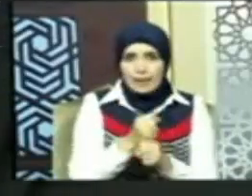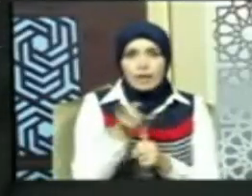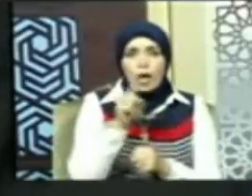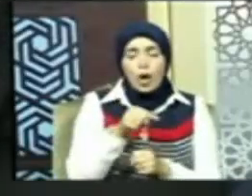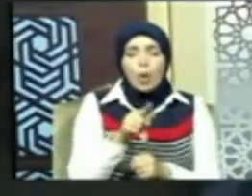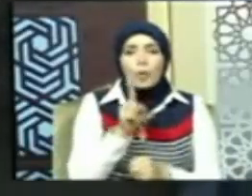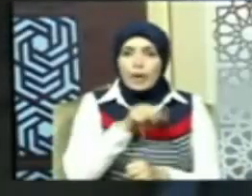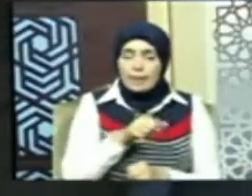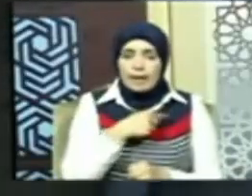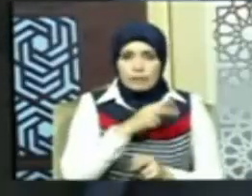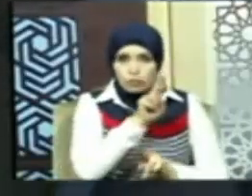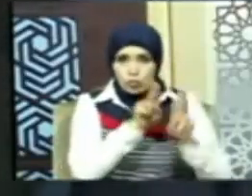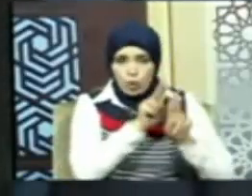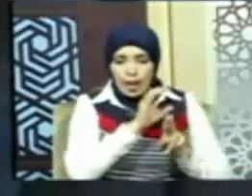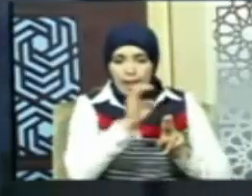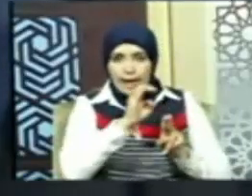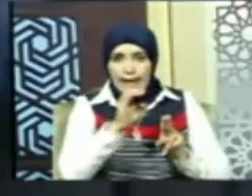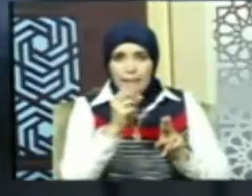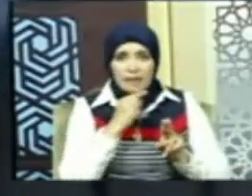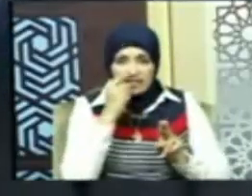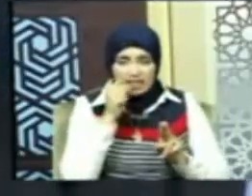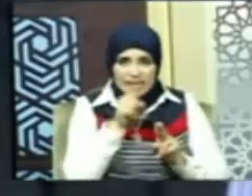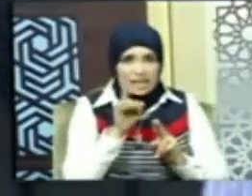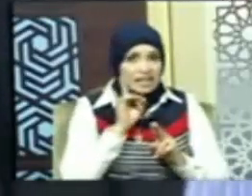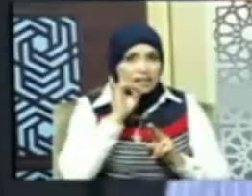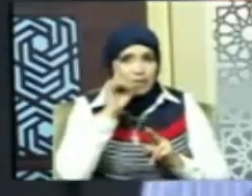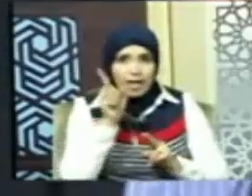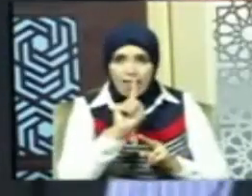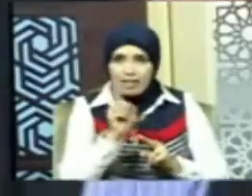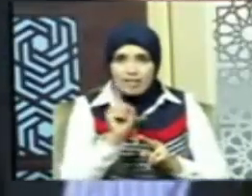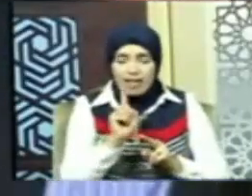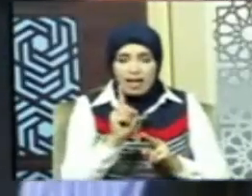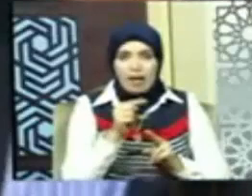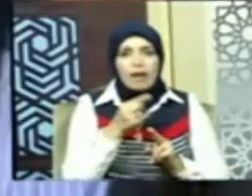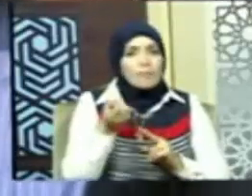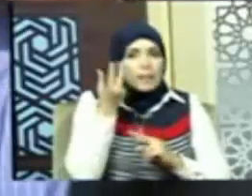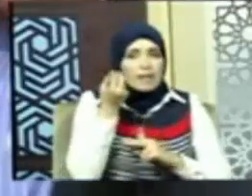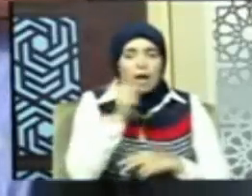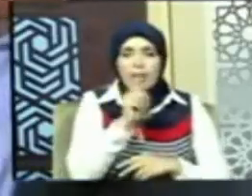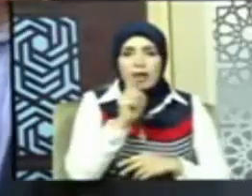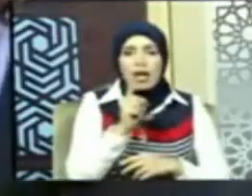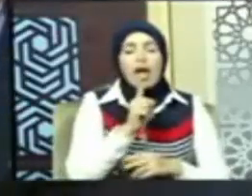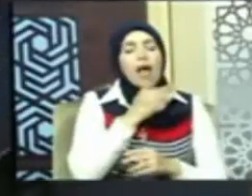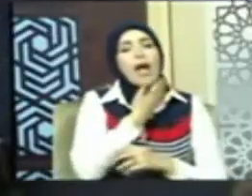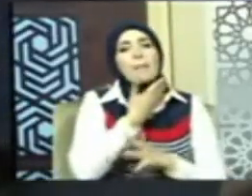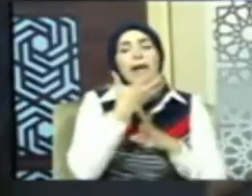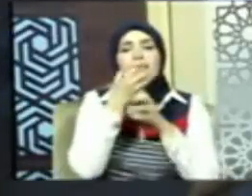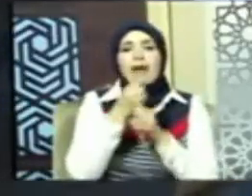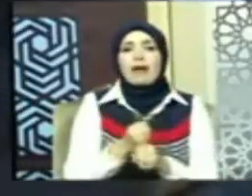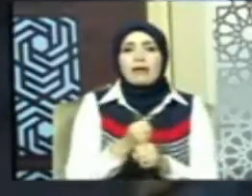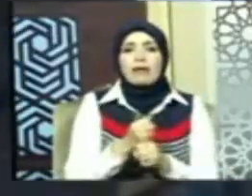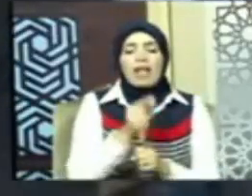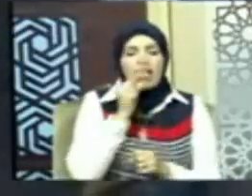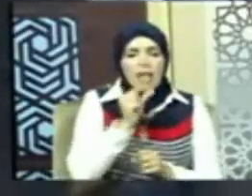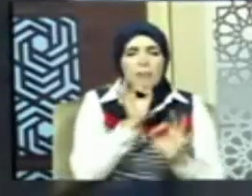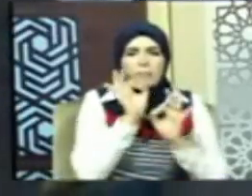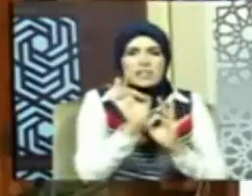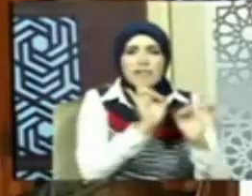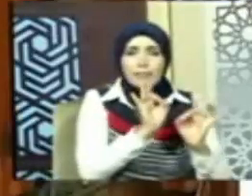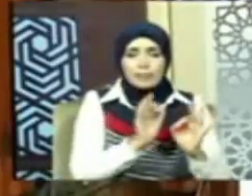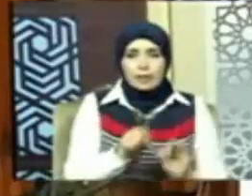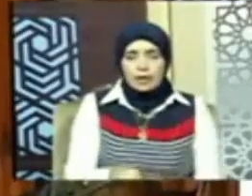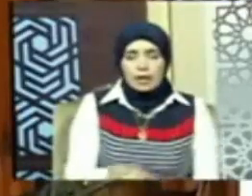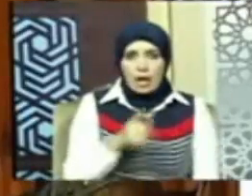الفتوى. العلم أمانة، يقول الحق سبحانه: يا أيها الذين آمنوا